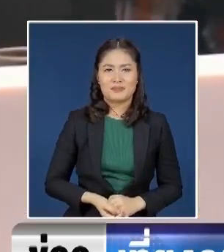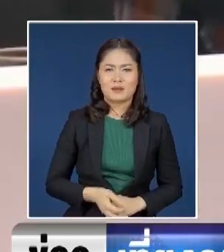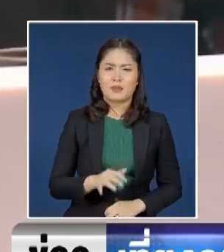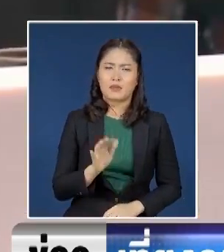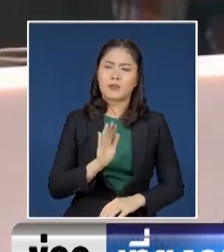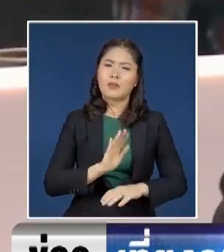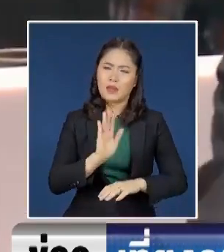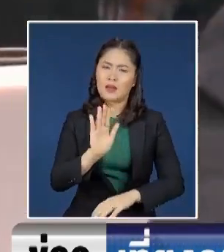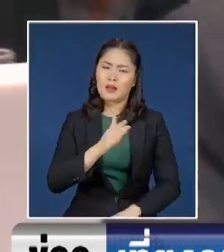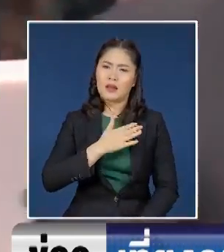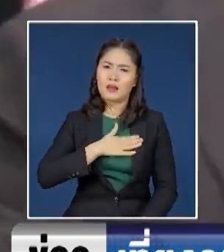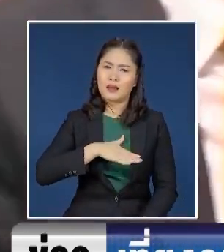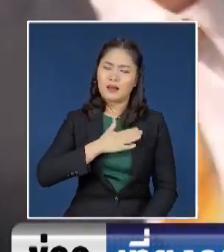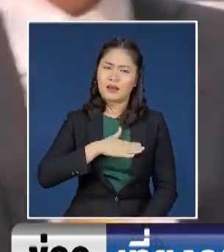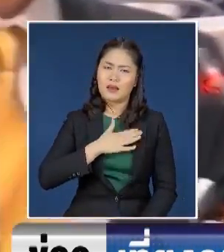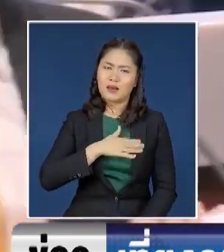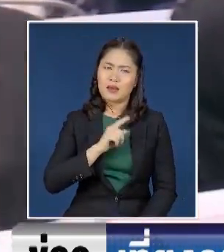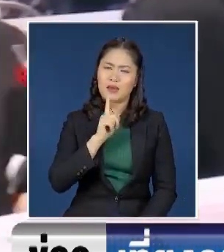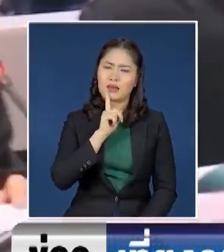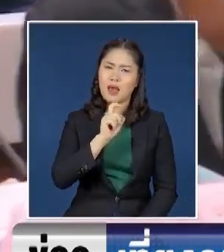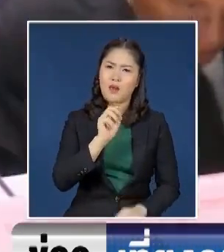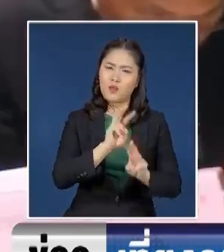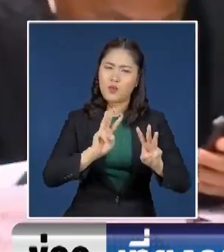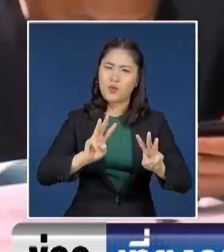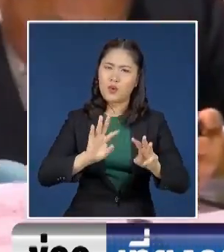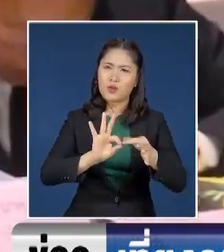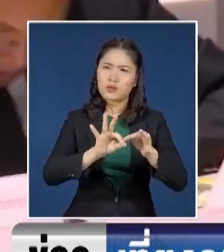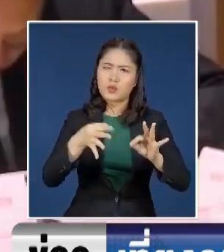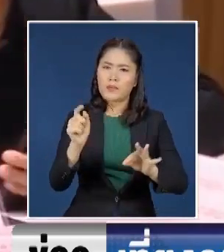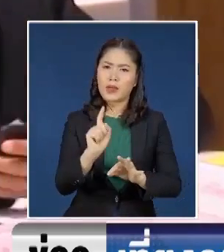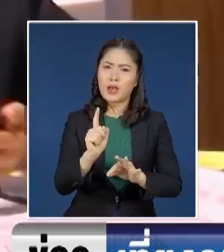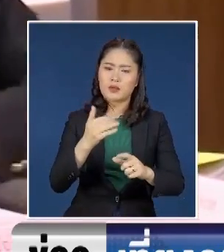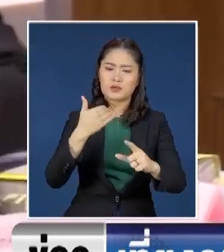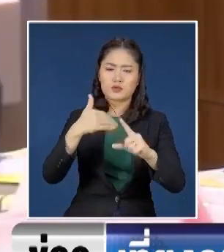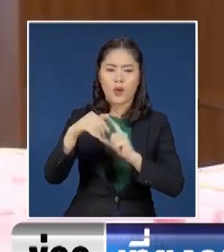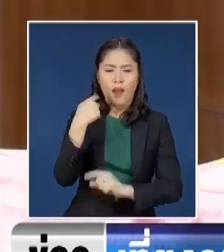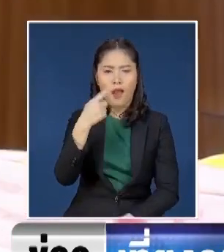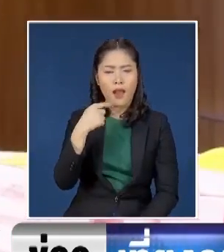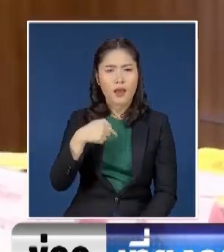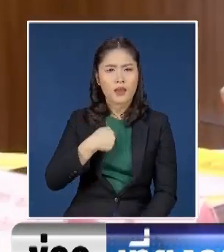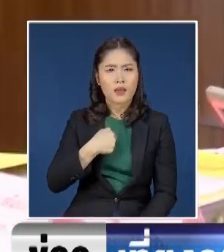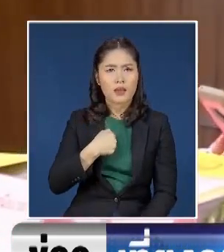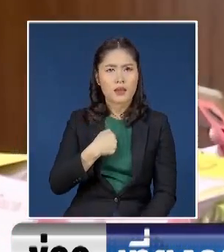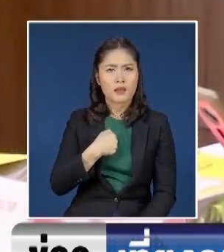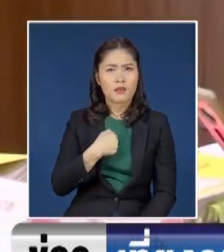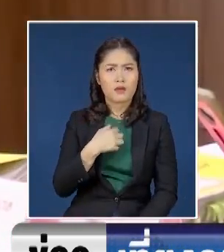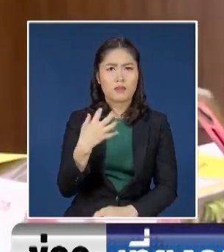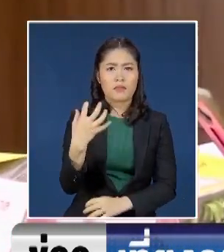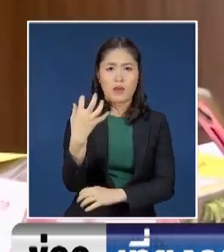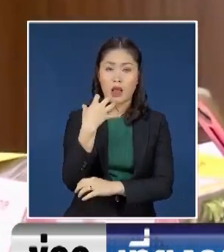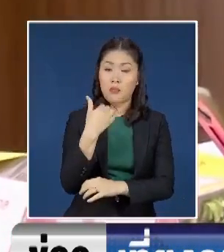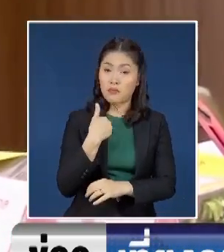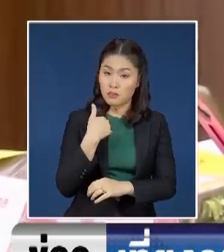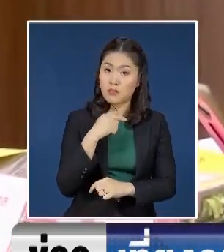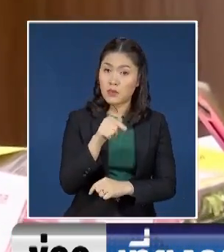เดี๋ยวท่านคุณปรินากำลังจะพิมพ์ข้อความส่งไปที่ไหนเนี่ยนะผมว่าผิดข้อบังคับการประชุมอะไร